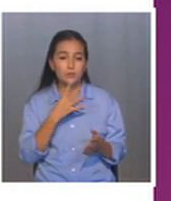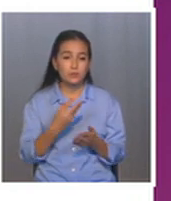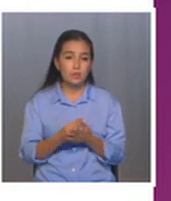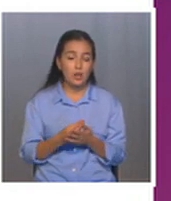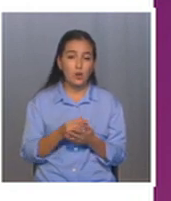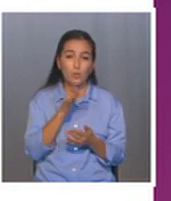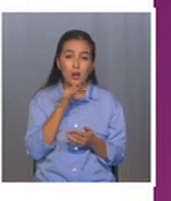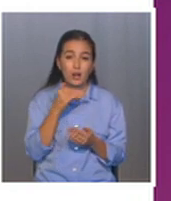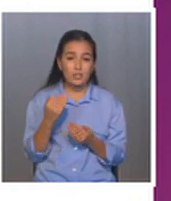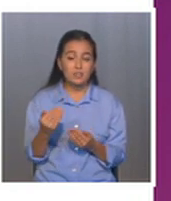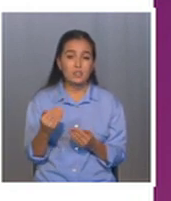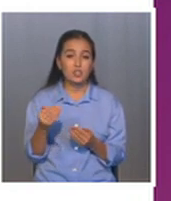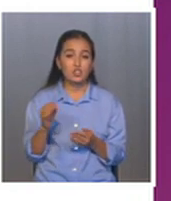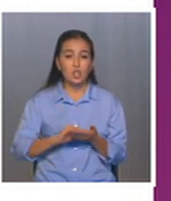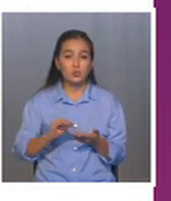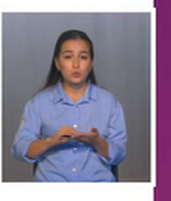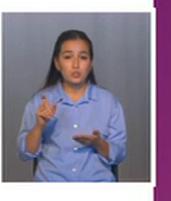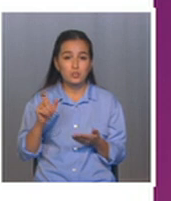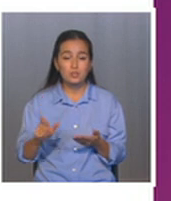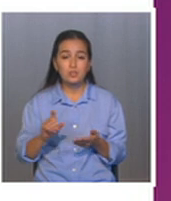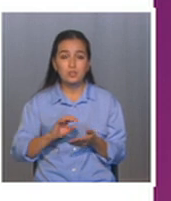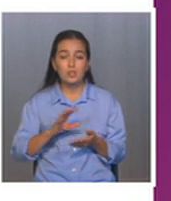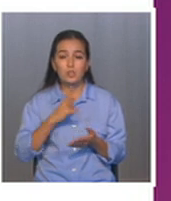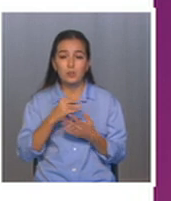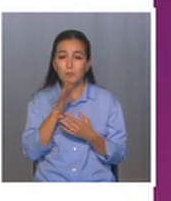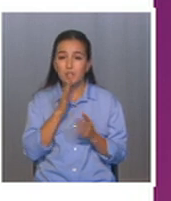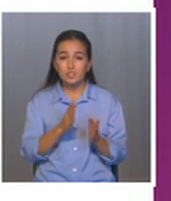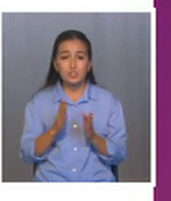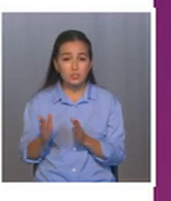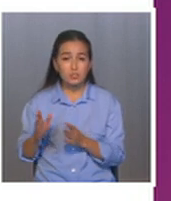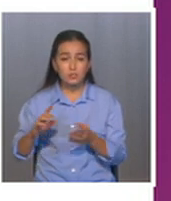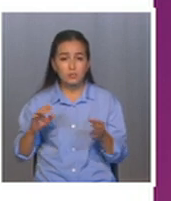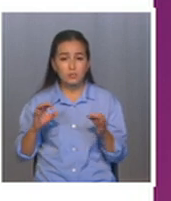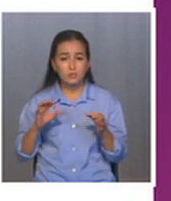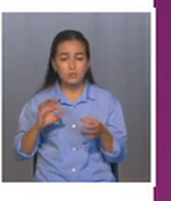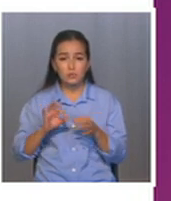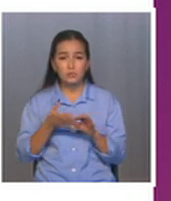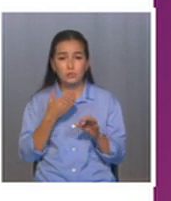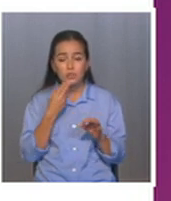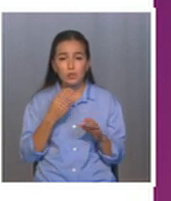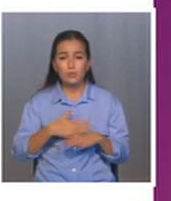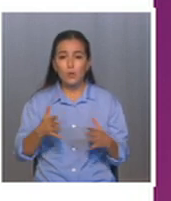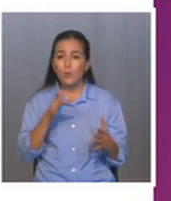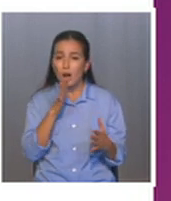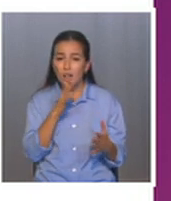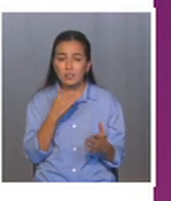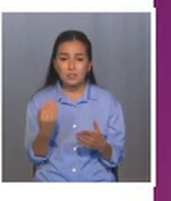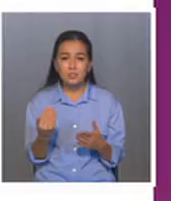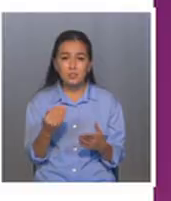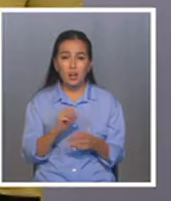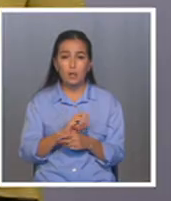уақыт, жазушының баянда отырған мезгілімен шектелмей, кең ауқымды уақыттың